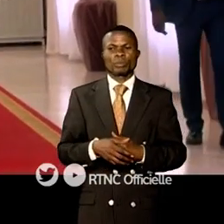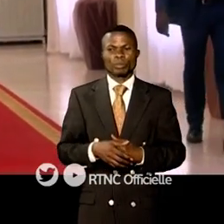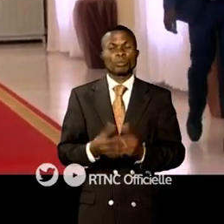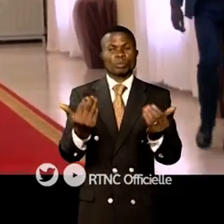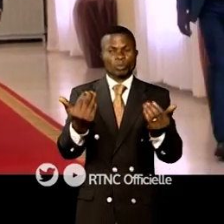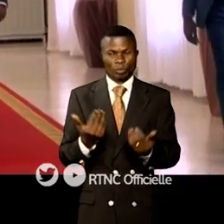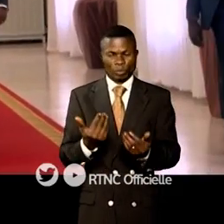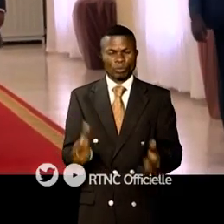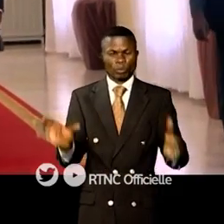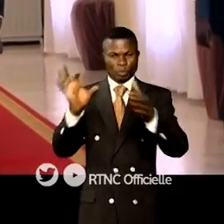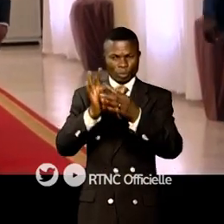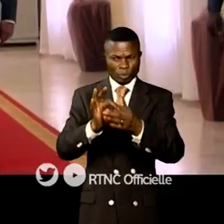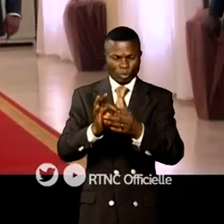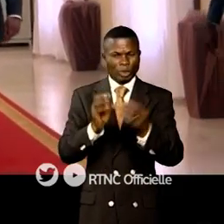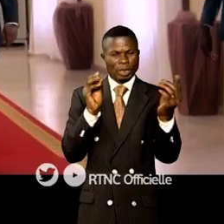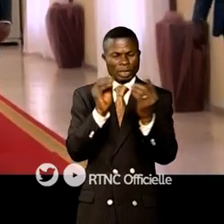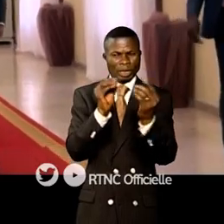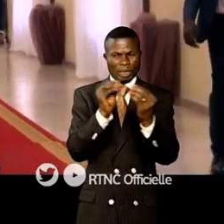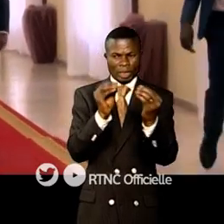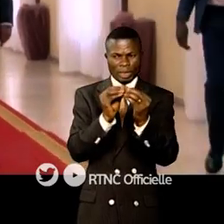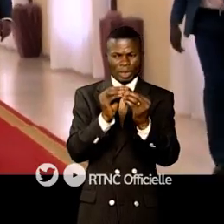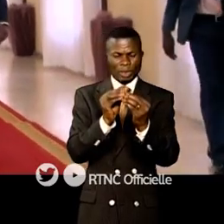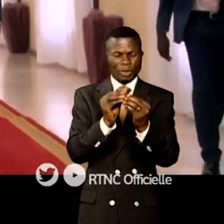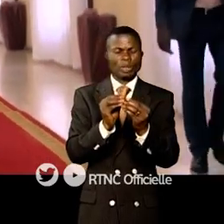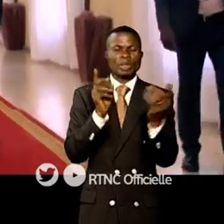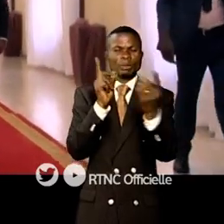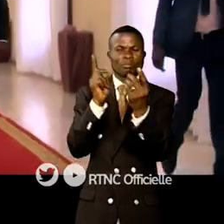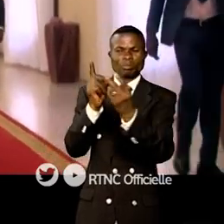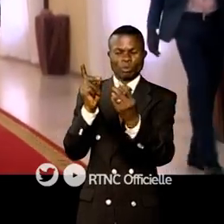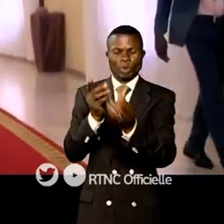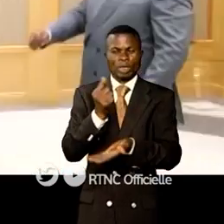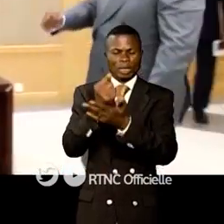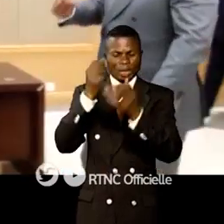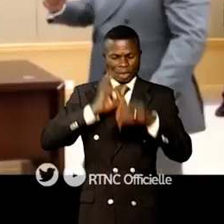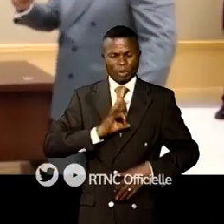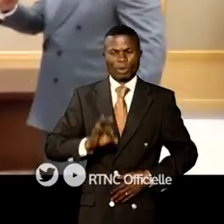Voulue inclusive, les consultations ont permis au chef de l'État, Félix-Antoine Tshisekedi